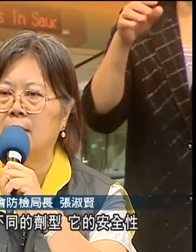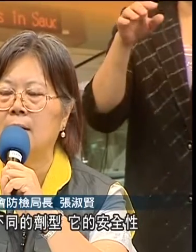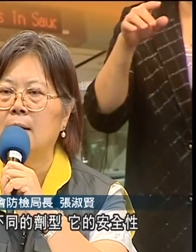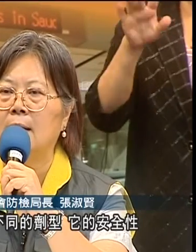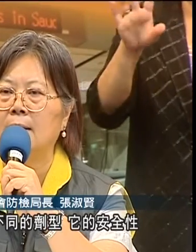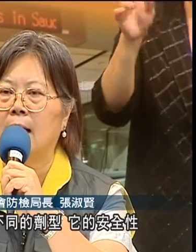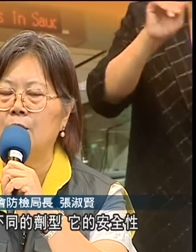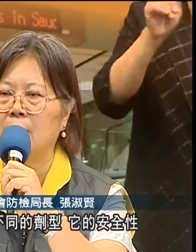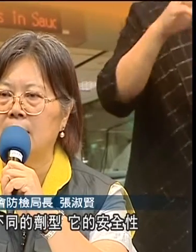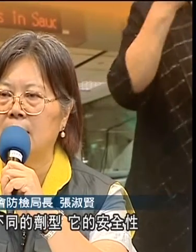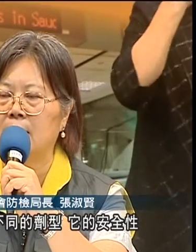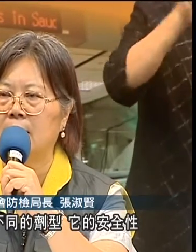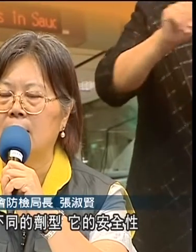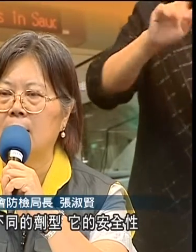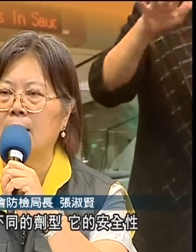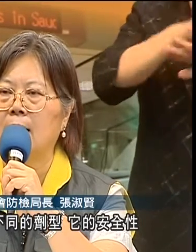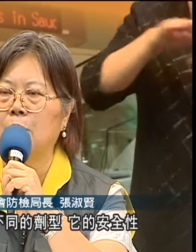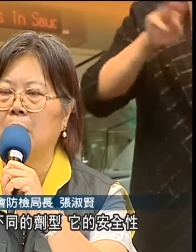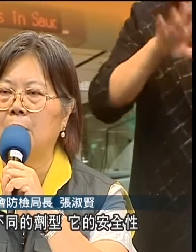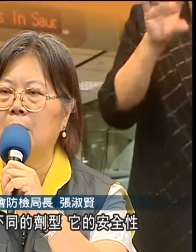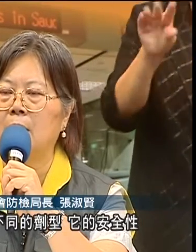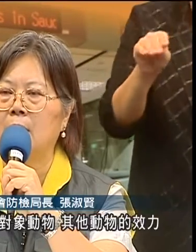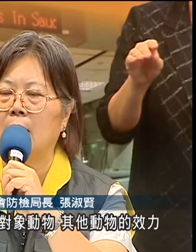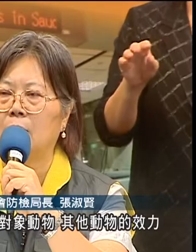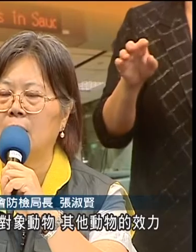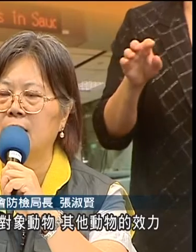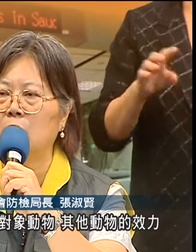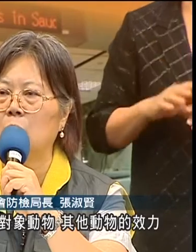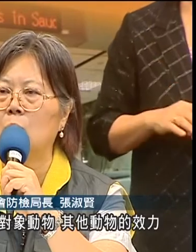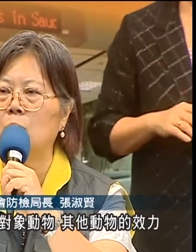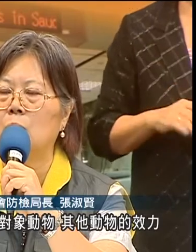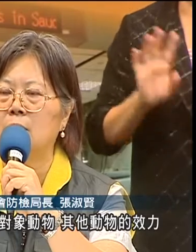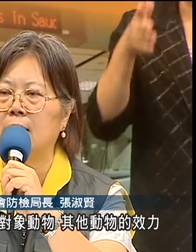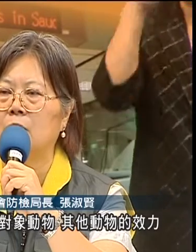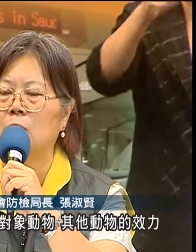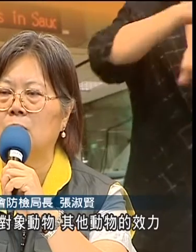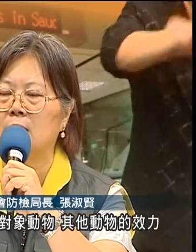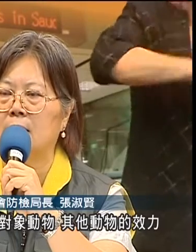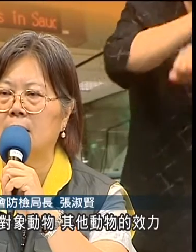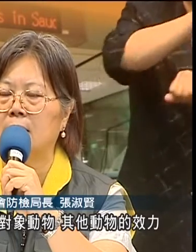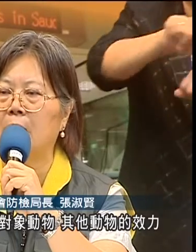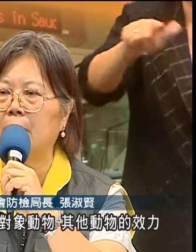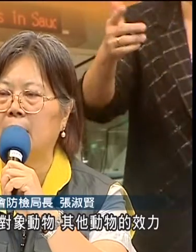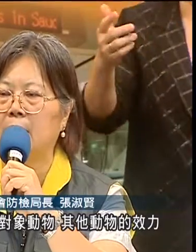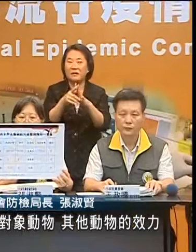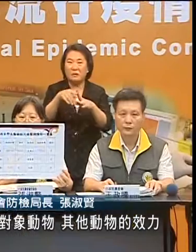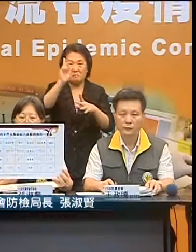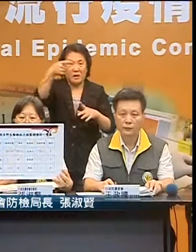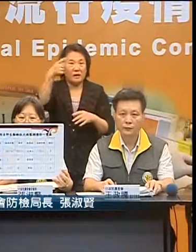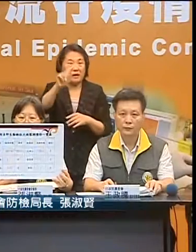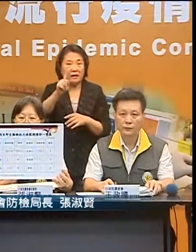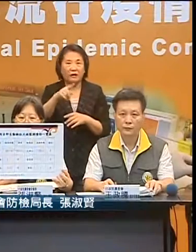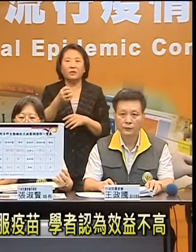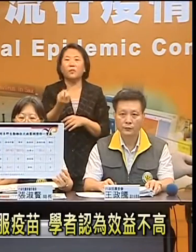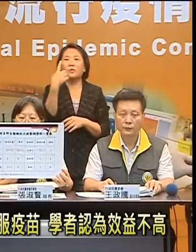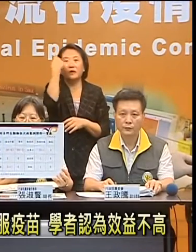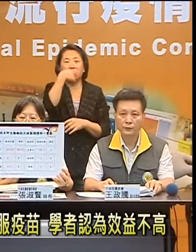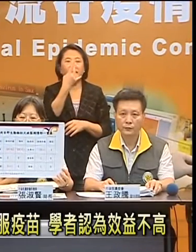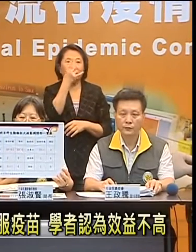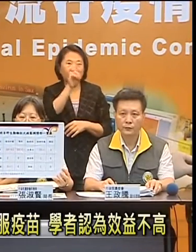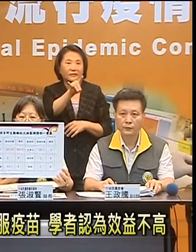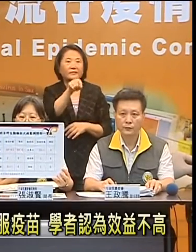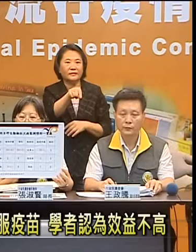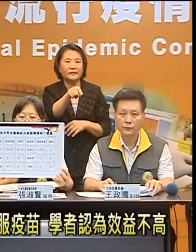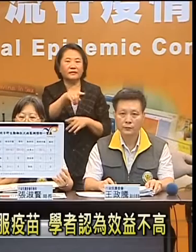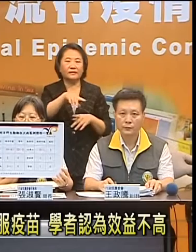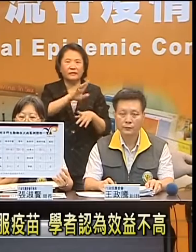剂型，它的安全性，它对于对象动物、其他动物的这个效力。 房检局强调，下午将